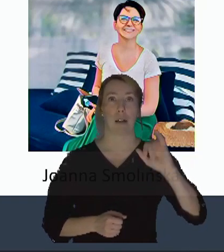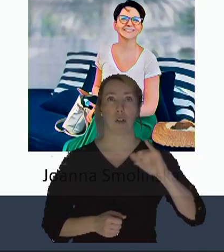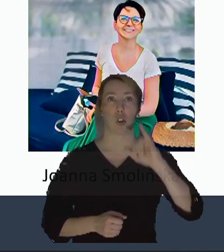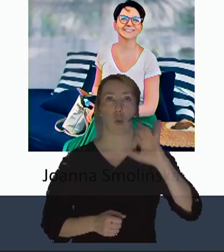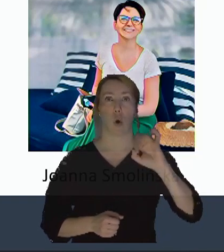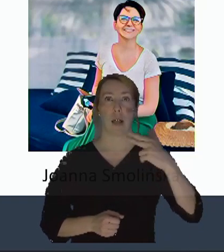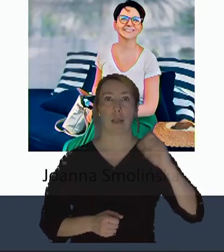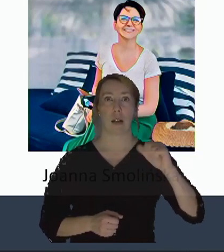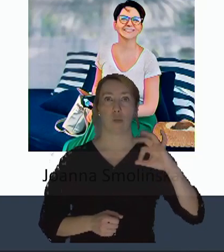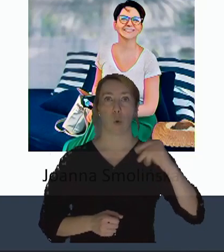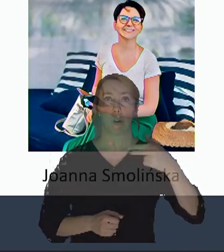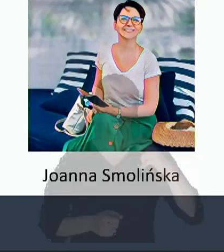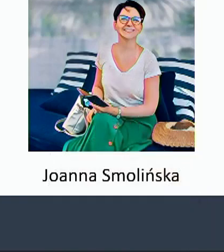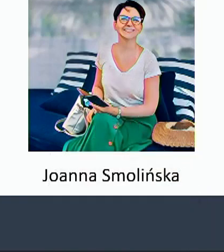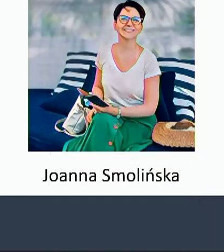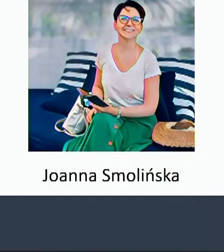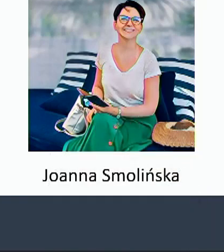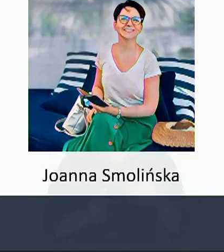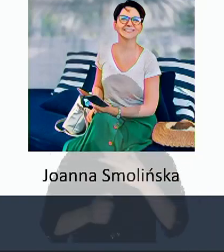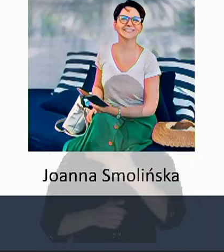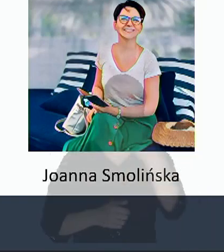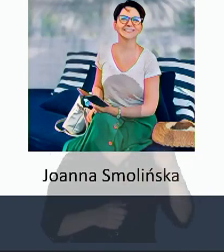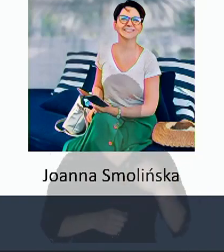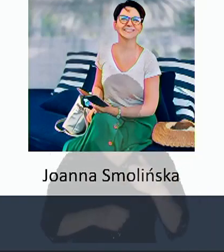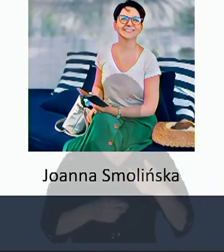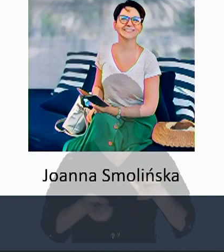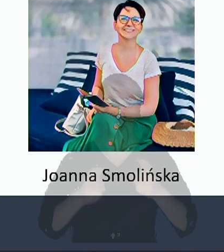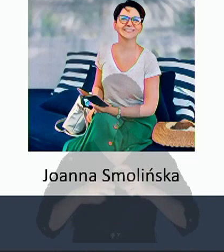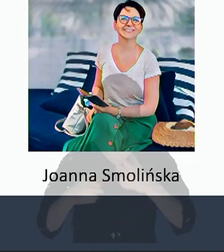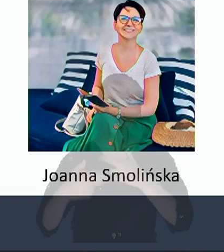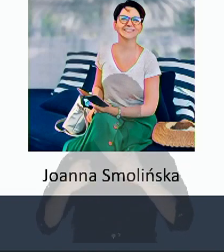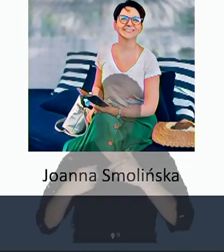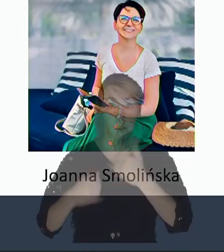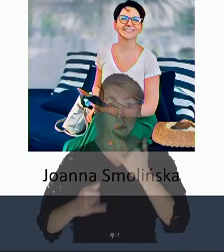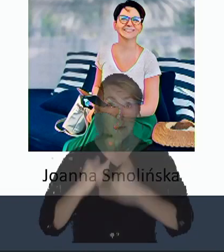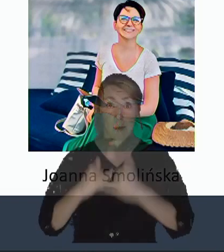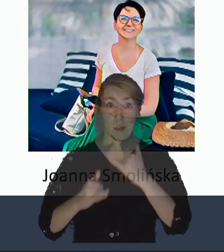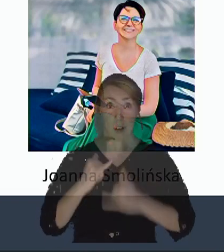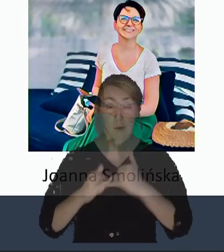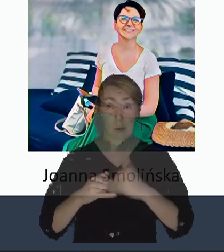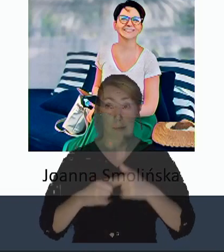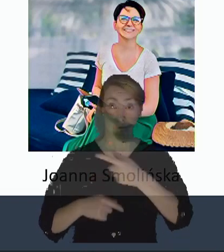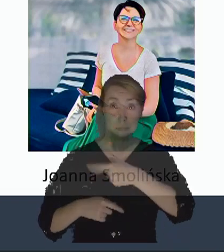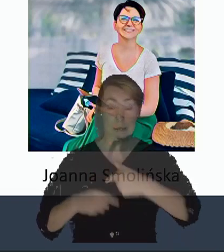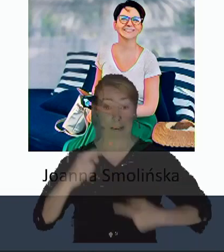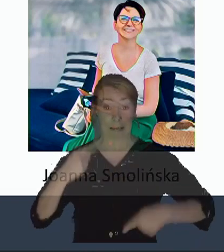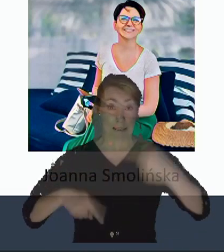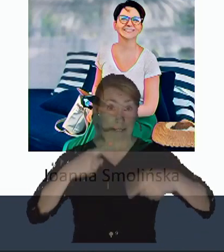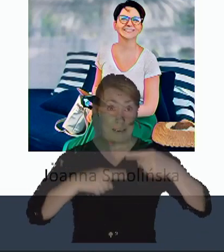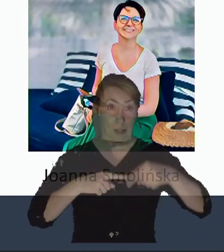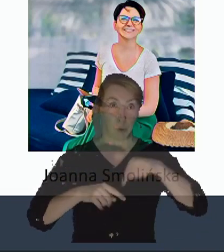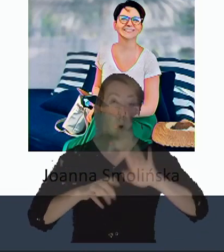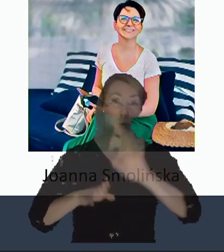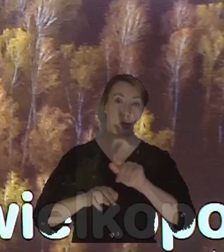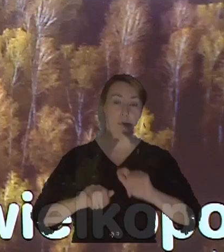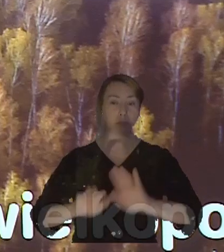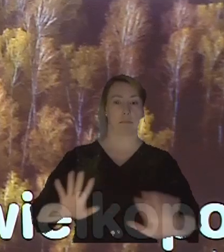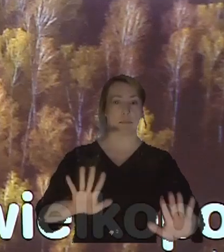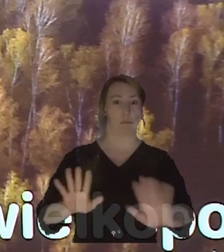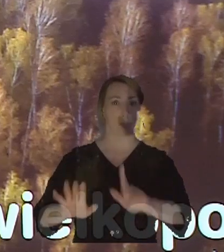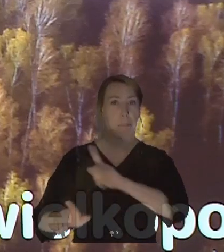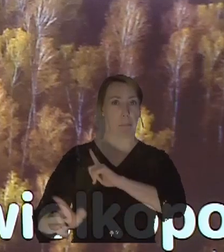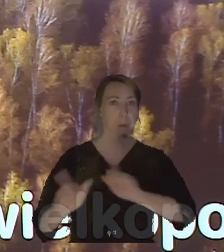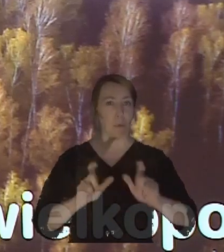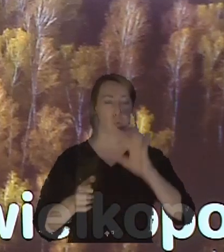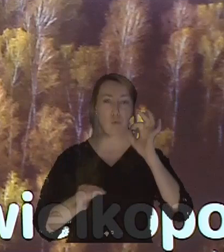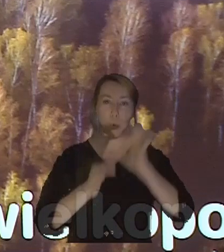Spolińska. Oni tworzą jury, więc jeżeli byśmy się mocno kłócili, to oni są rozjemcami i oni wiedzą